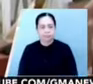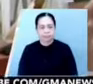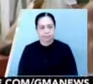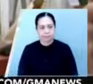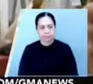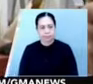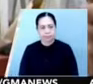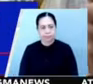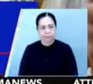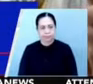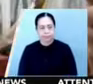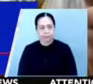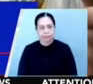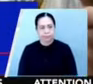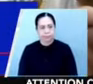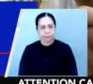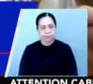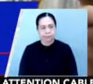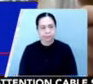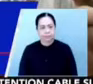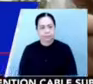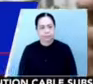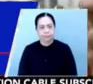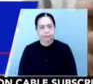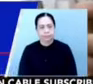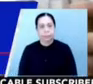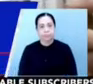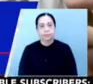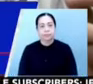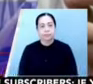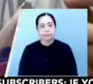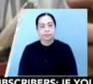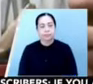Tapos ng aming pag-uusap. So how's your relationship now?